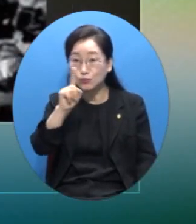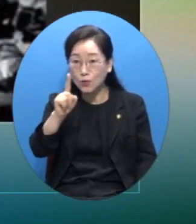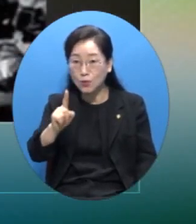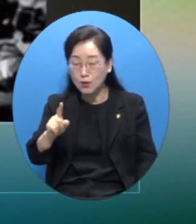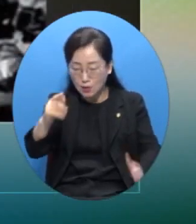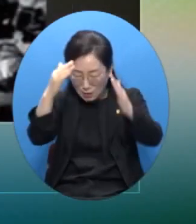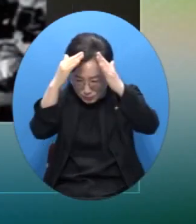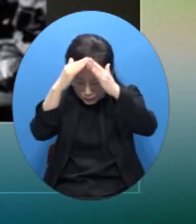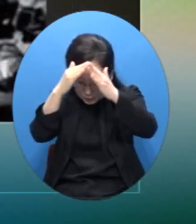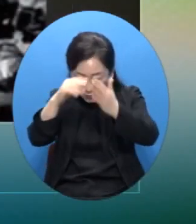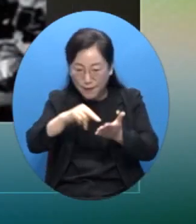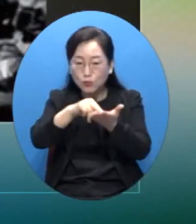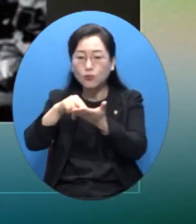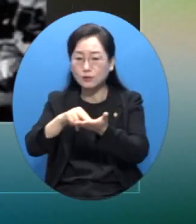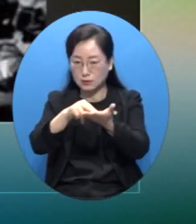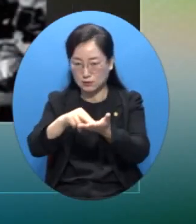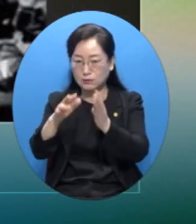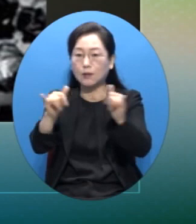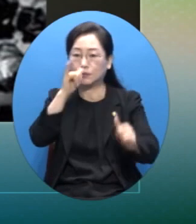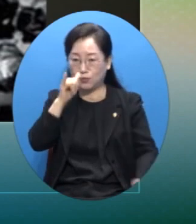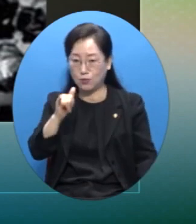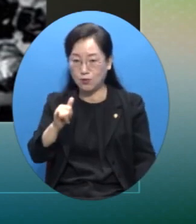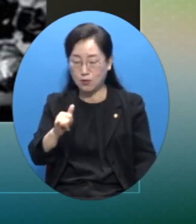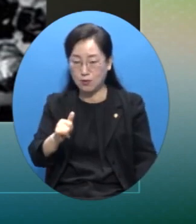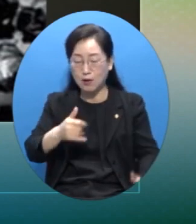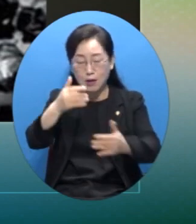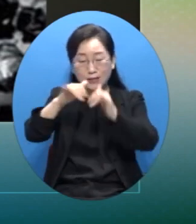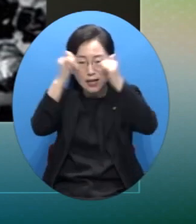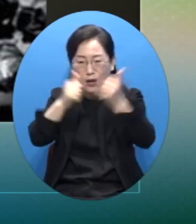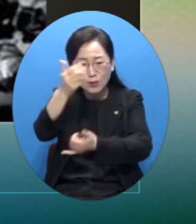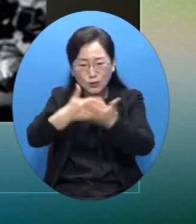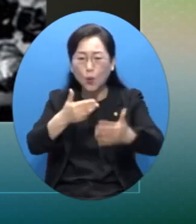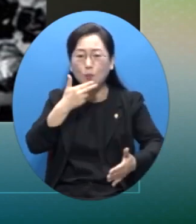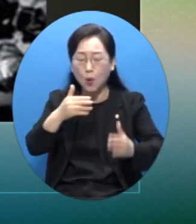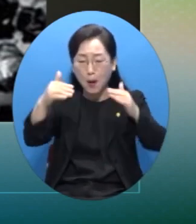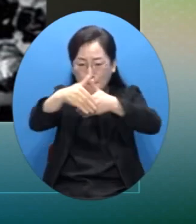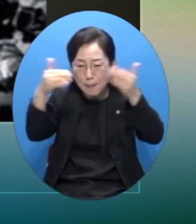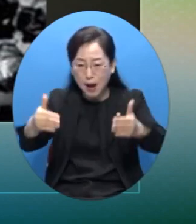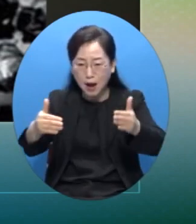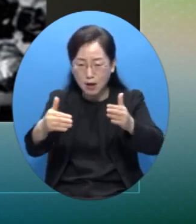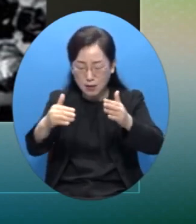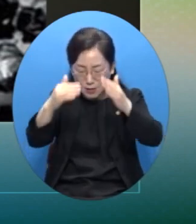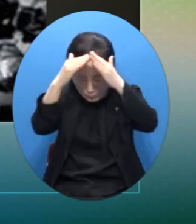있습니다. 사회생활을 극도로 멀리하고 방이나 집 특정공간에서 주로 머물러 있으면서